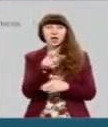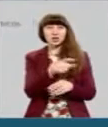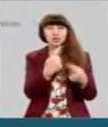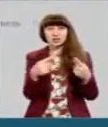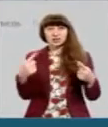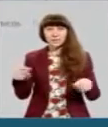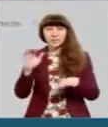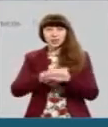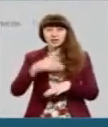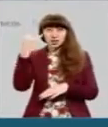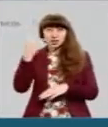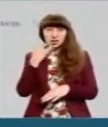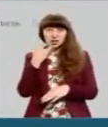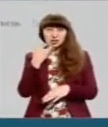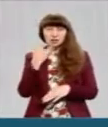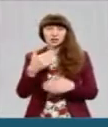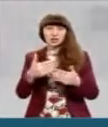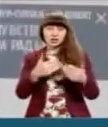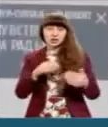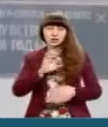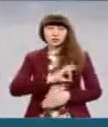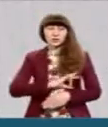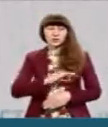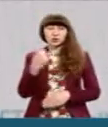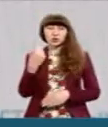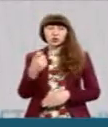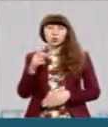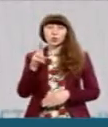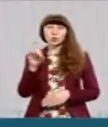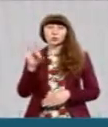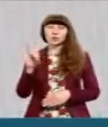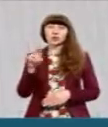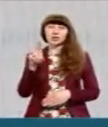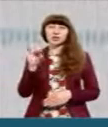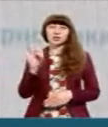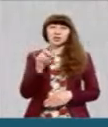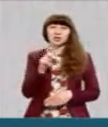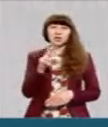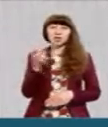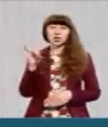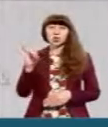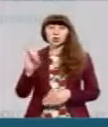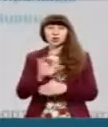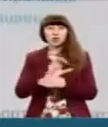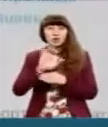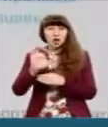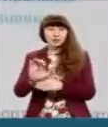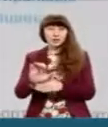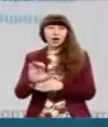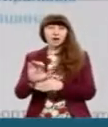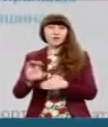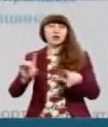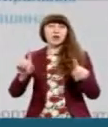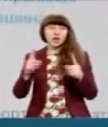өтінген қоңырауларынан кейін біліп отыр. Алаяқтардың кесірінен азаматтар 26 миллион теңге материалдық зиян шегіп